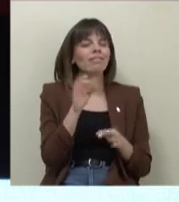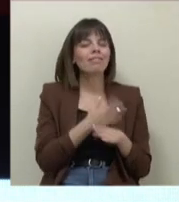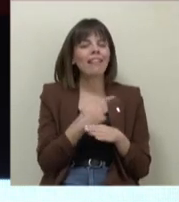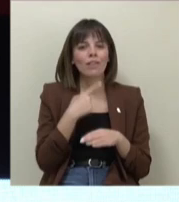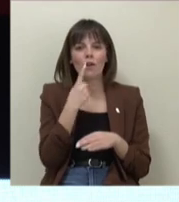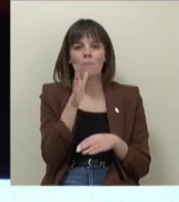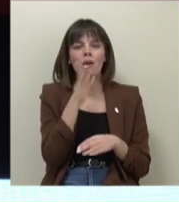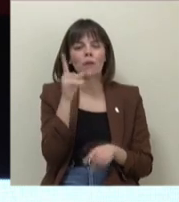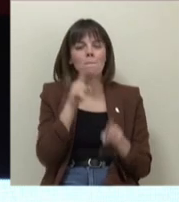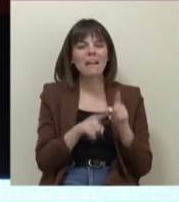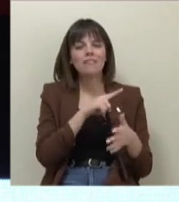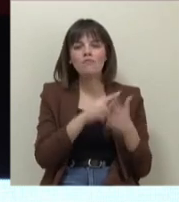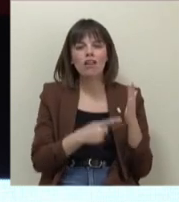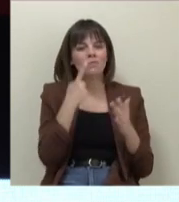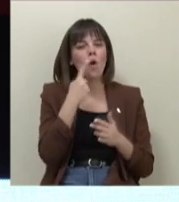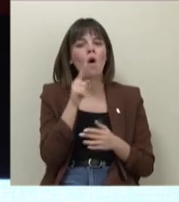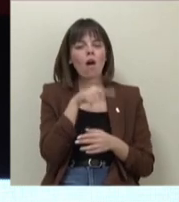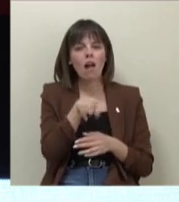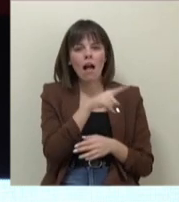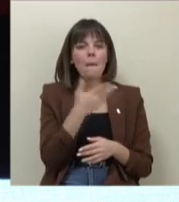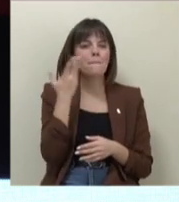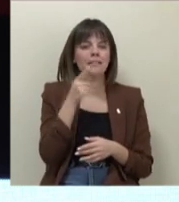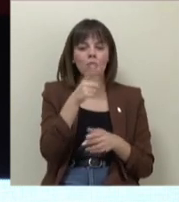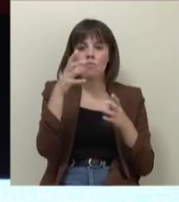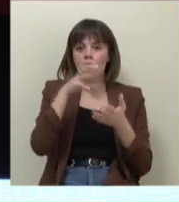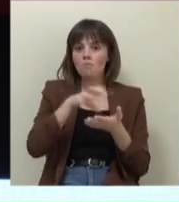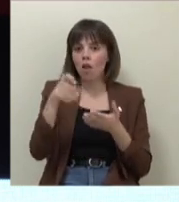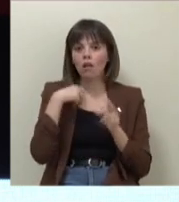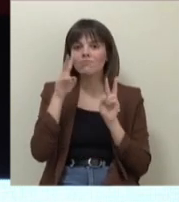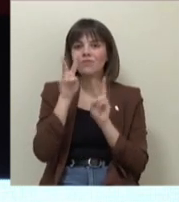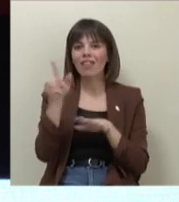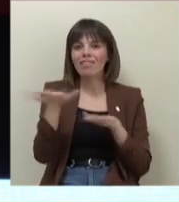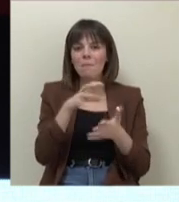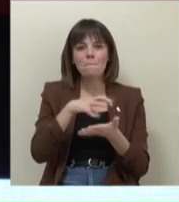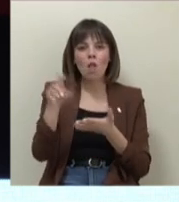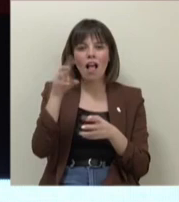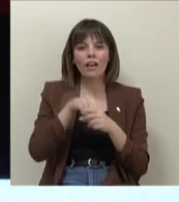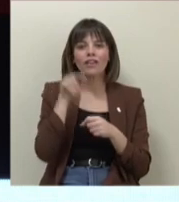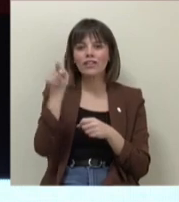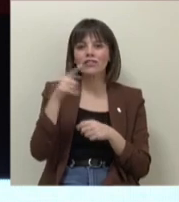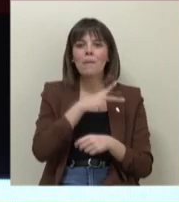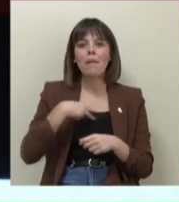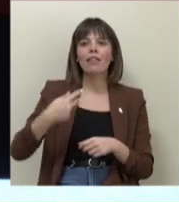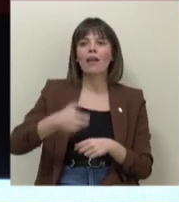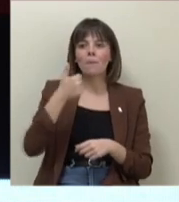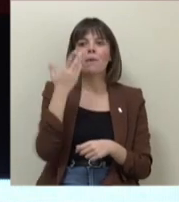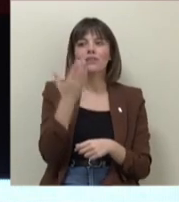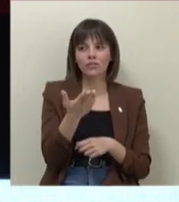biliyor musunuz? Kimi yöneticiler, mesela bu bölgede gördük şu anda deprem bölgesinde belediye